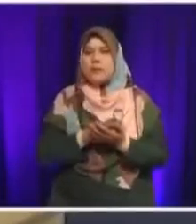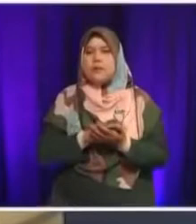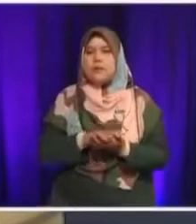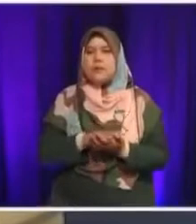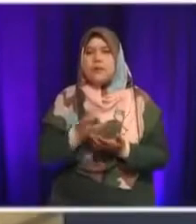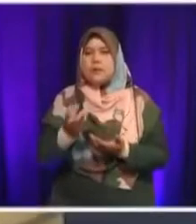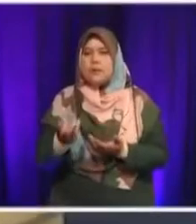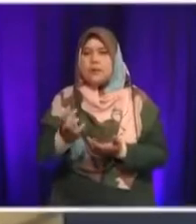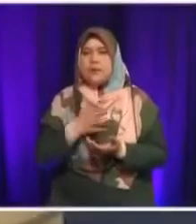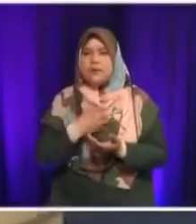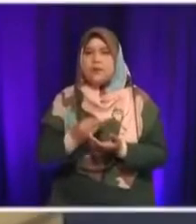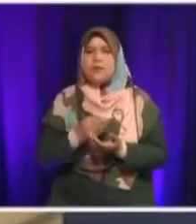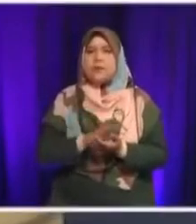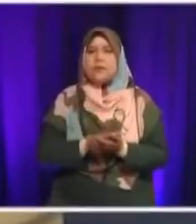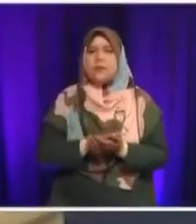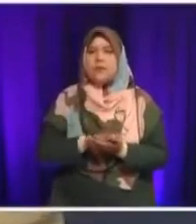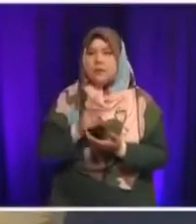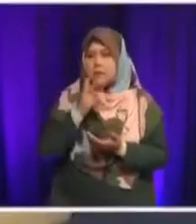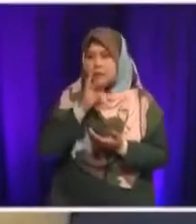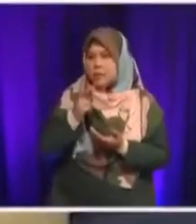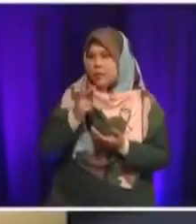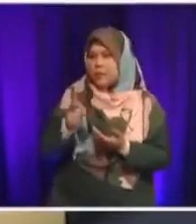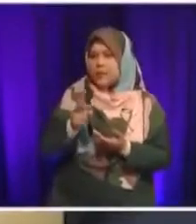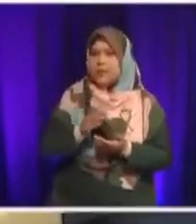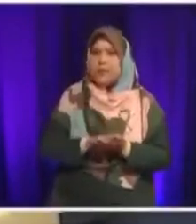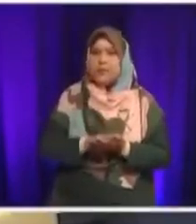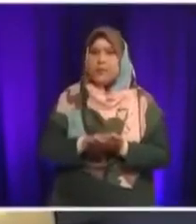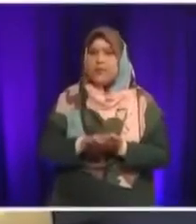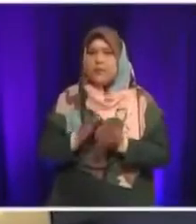itu dapat menarik perhatian apa